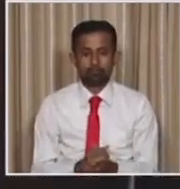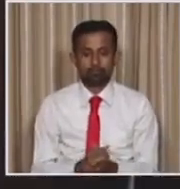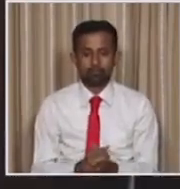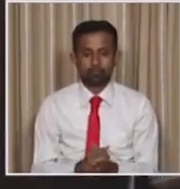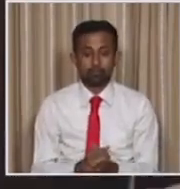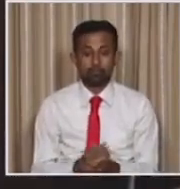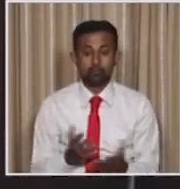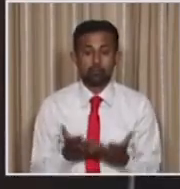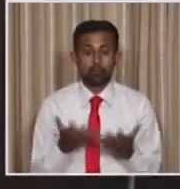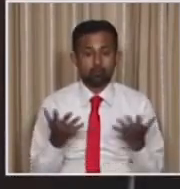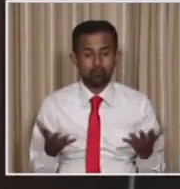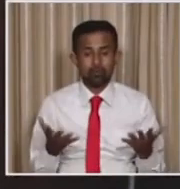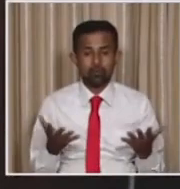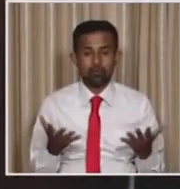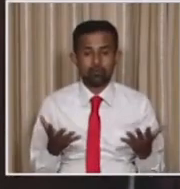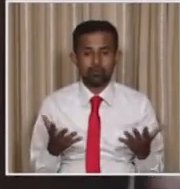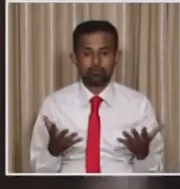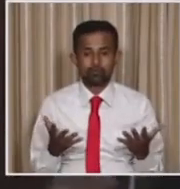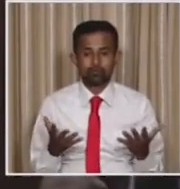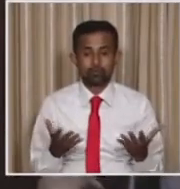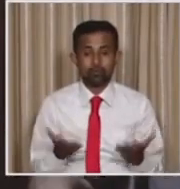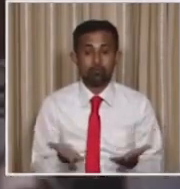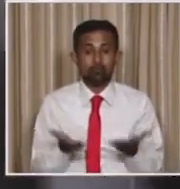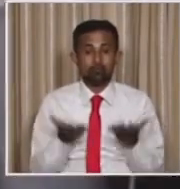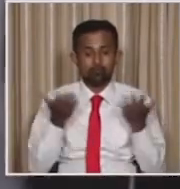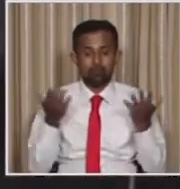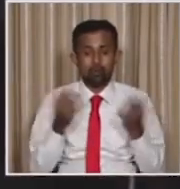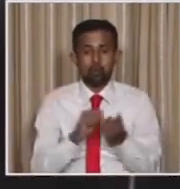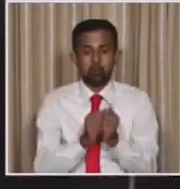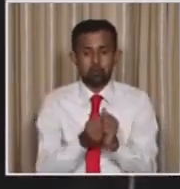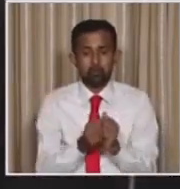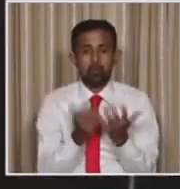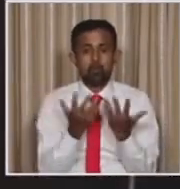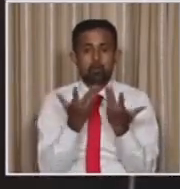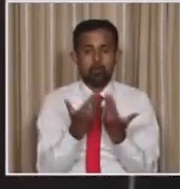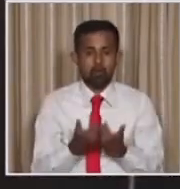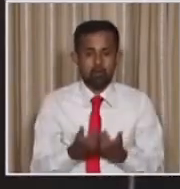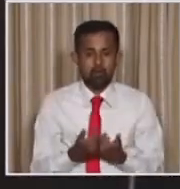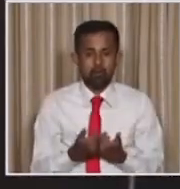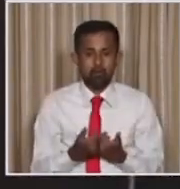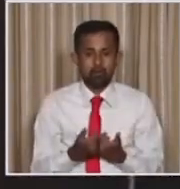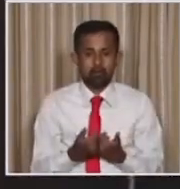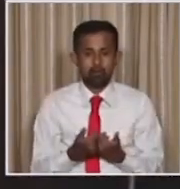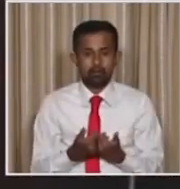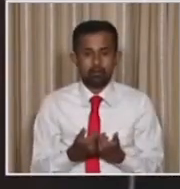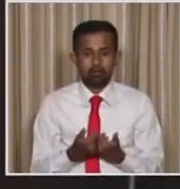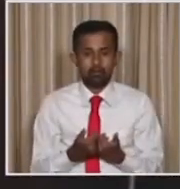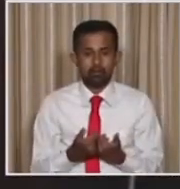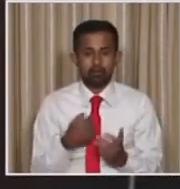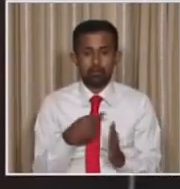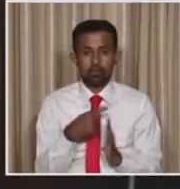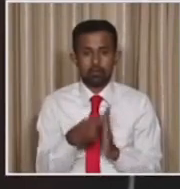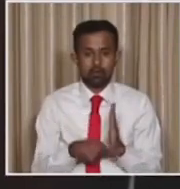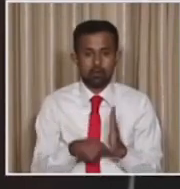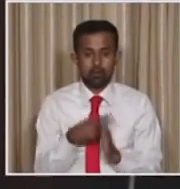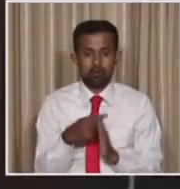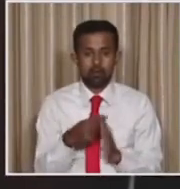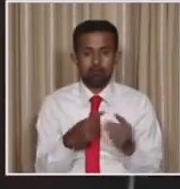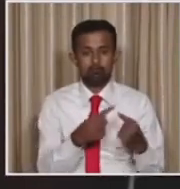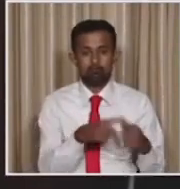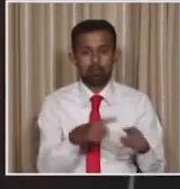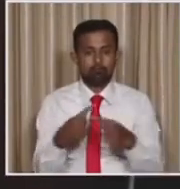මිට වඩා වැඩි සංශෝධන ප්‍රමාණයක් අපේ රටේ